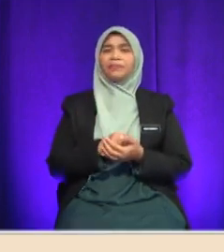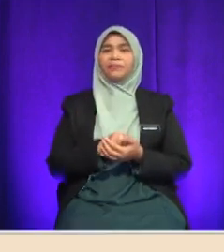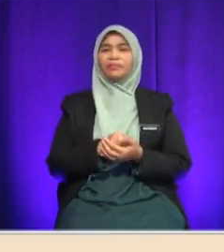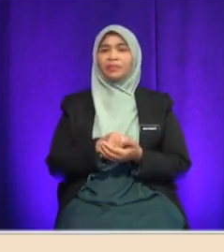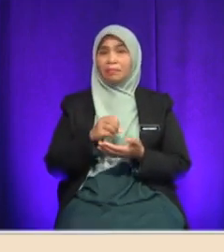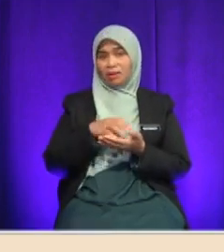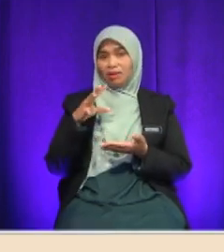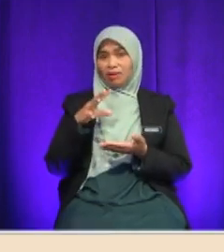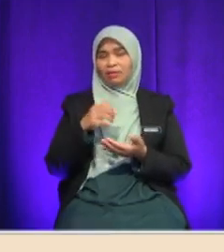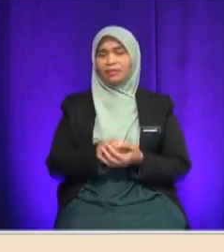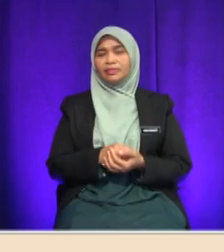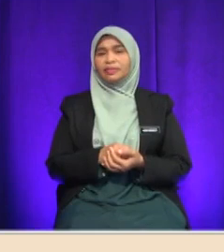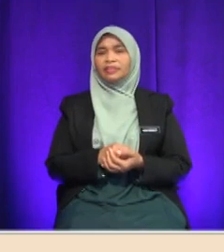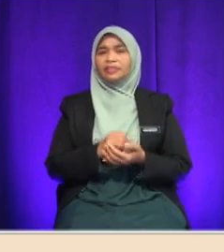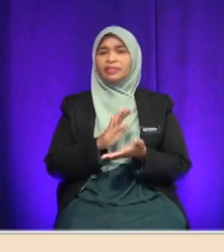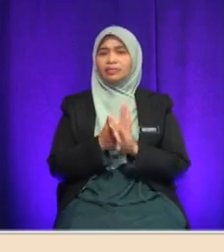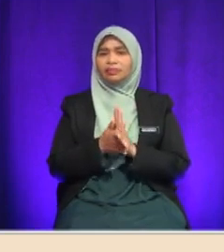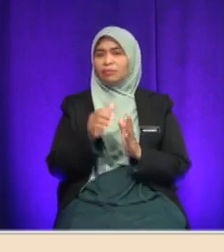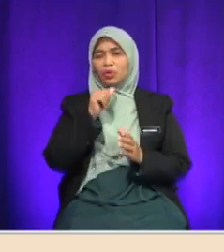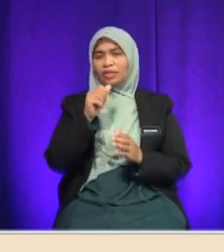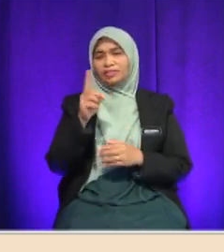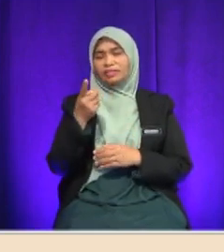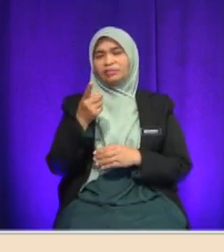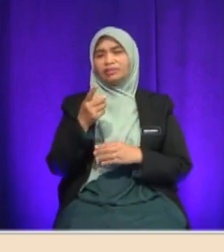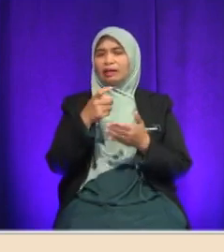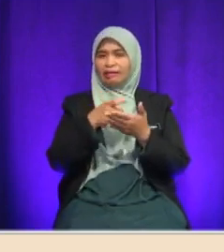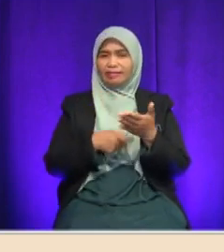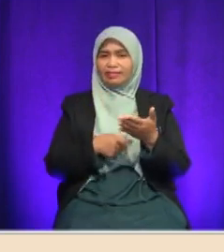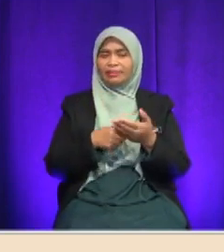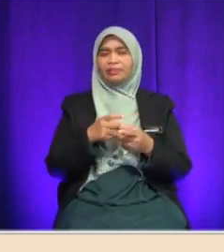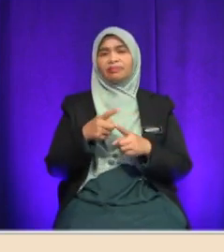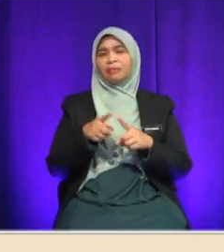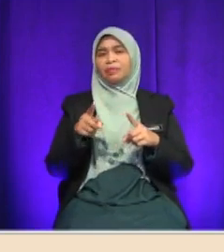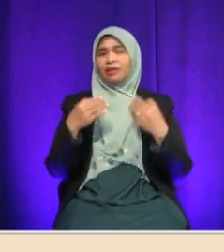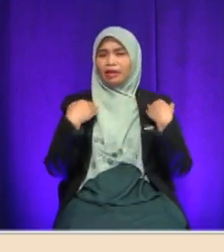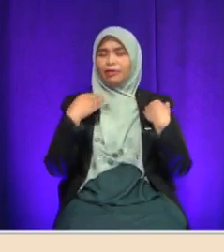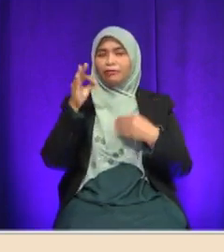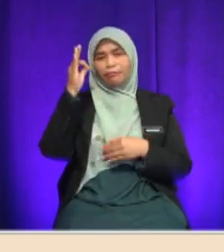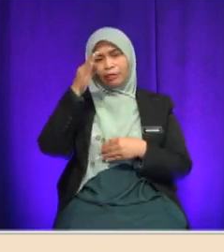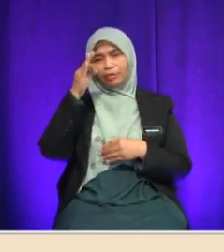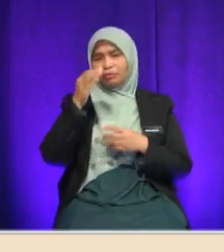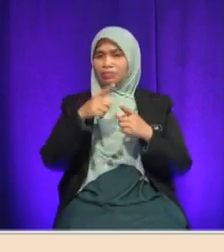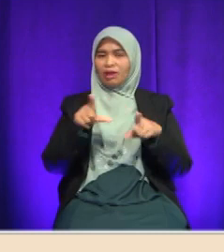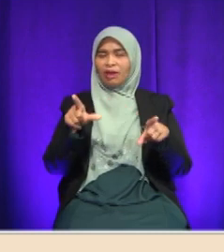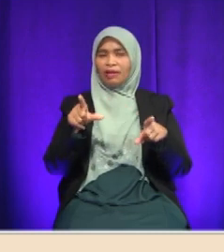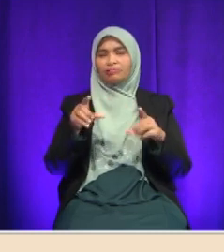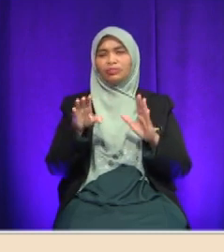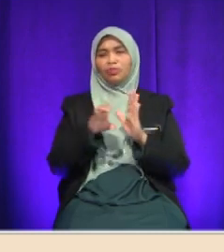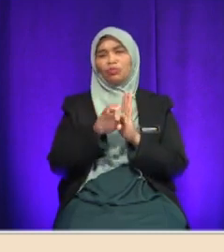penentu permintaan ke atas barang. Kita ada banyak faktor-faktor lain. Kita ada faktor cita rasa, faktor